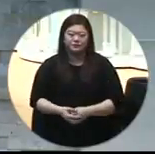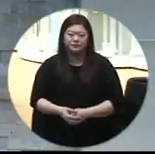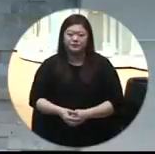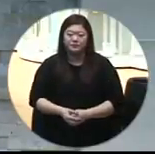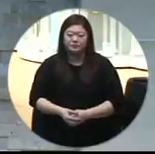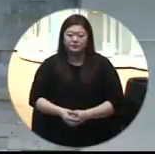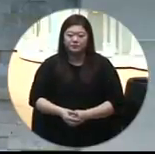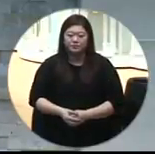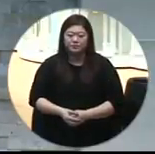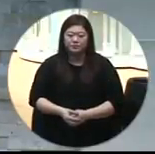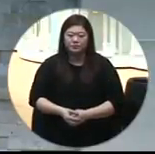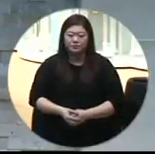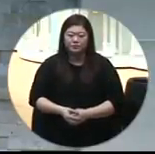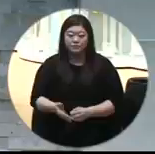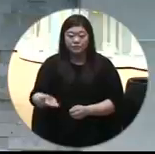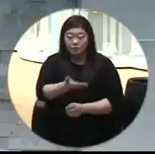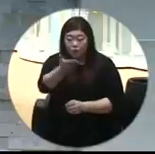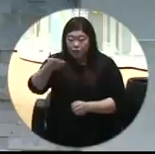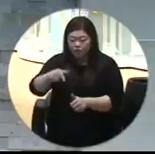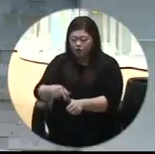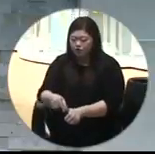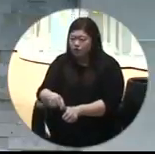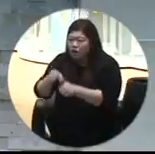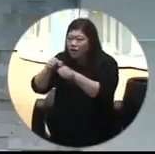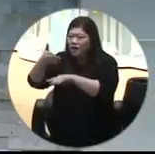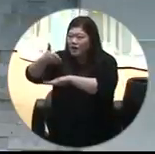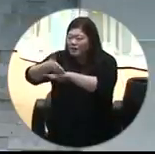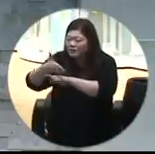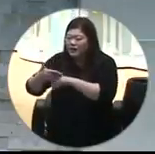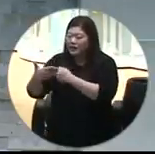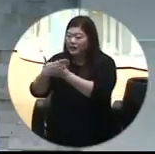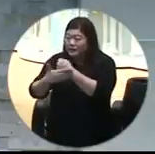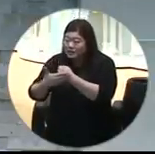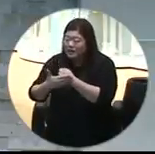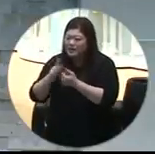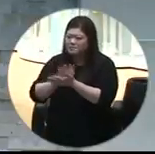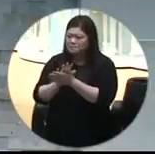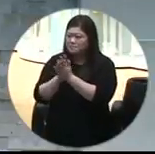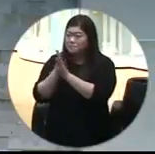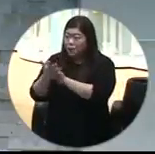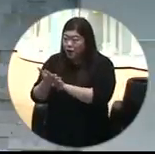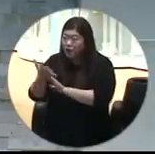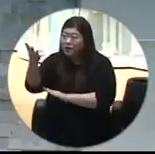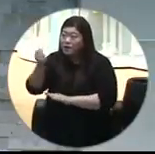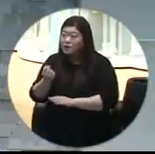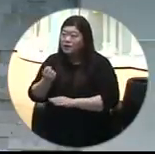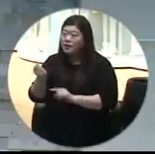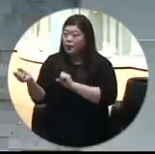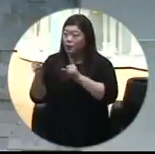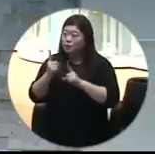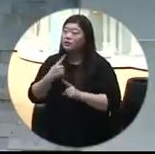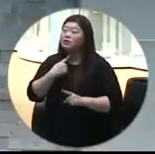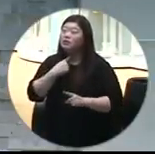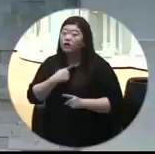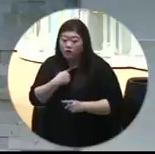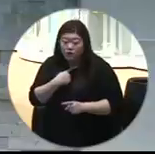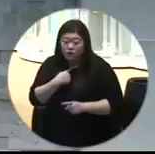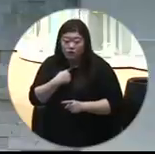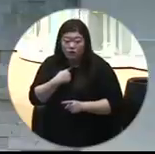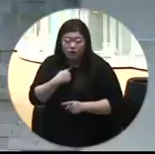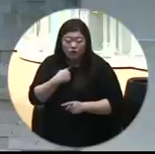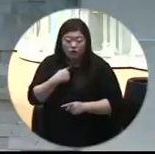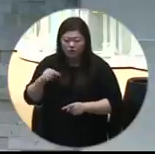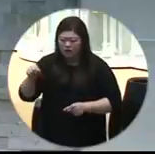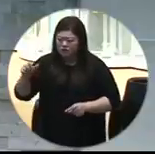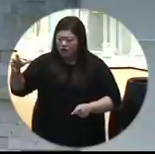여러분이 받은 놀라운 구원의 은혜 강단 말씀을 통해서 변화와 회복이 되어진 그러한